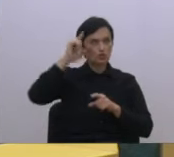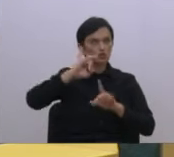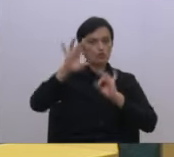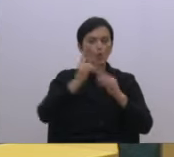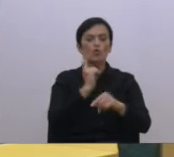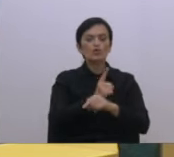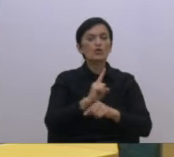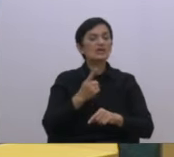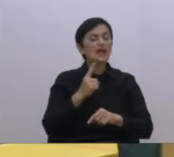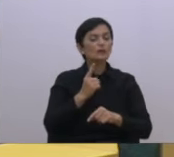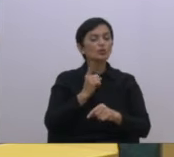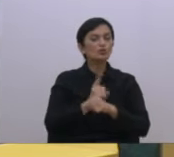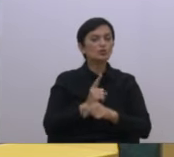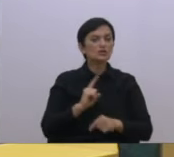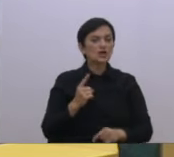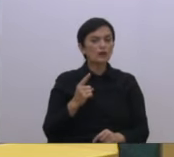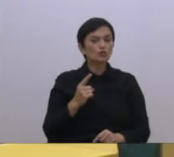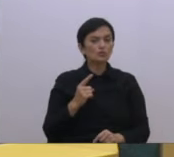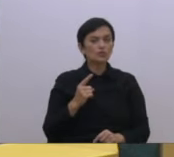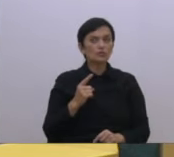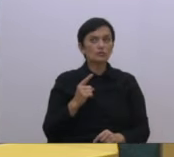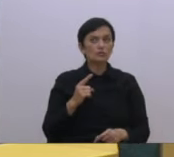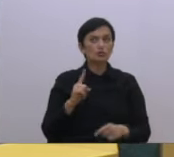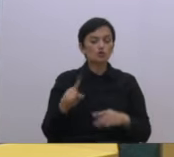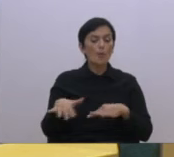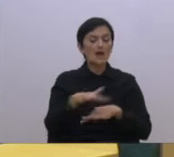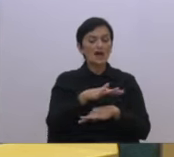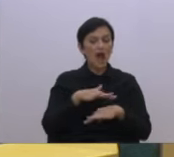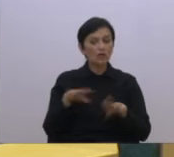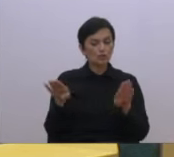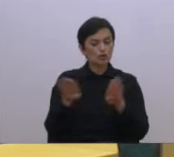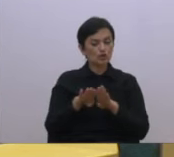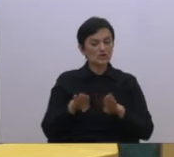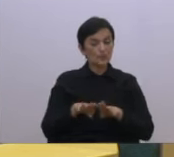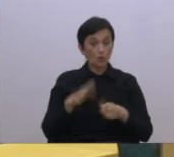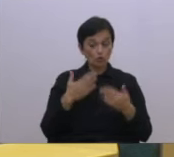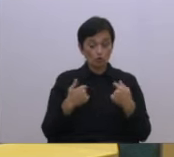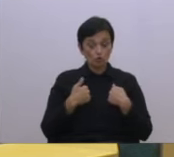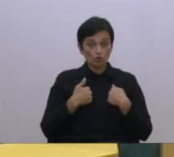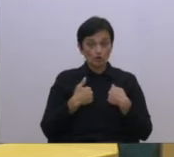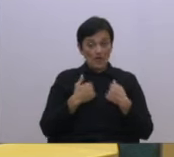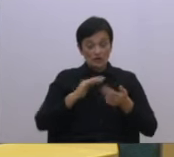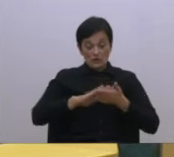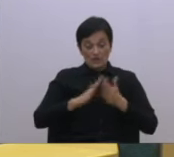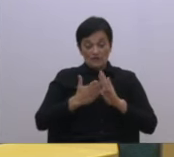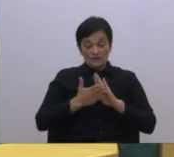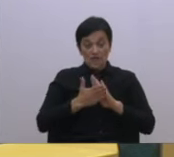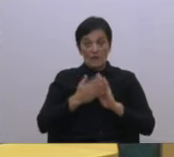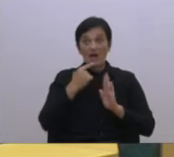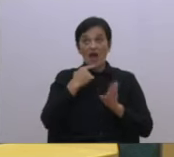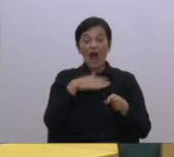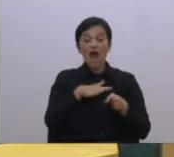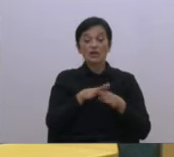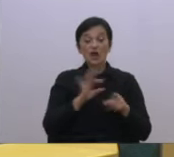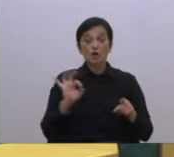რატო უგზავნოთ? იმიტომ რომ გარემო უნდა იყოს შესაბამისი. ამიტომ ჩვენ თუ თანხდებით იმაზე და მათ შორის არასრულწლოვანებზე